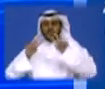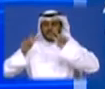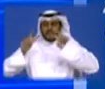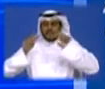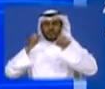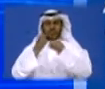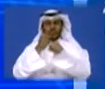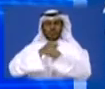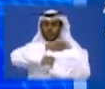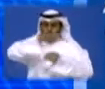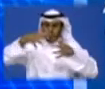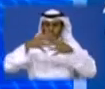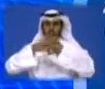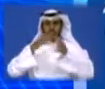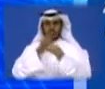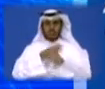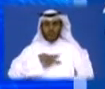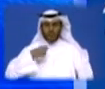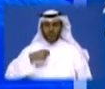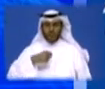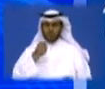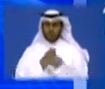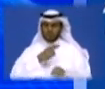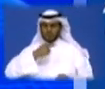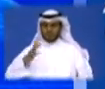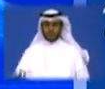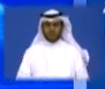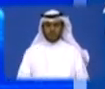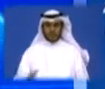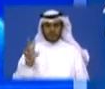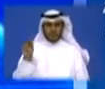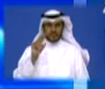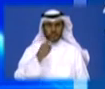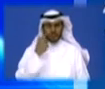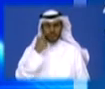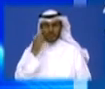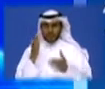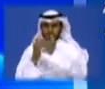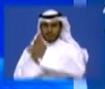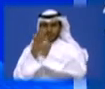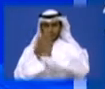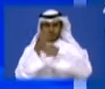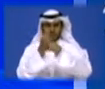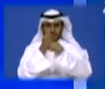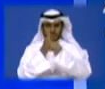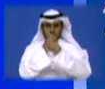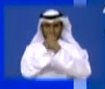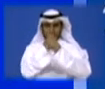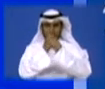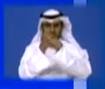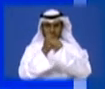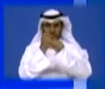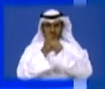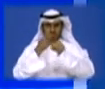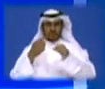والادارات الحكوميه المختلفه للدوله ودعا كافه الجهات المعنيه للعمل على تلف الملاحظات التي